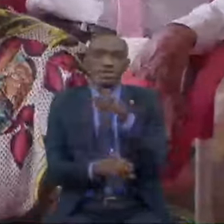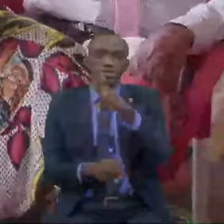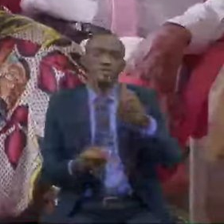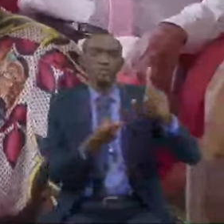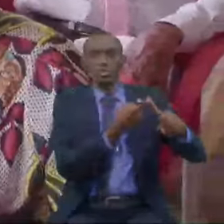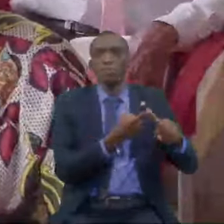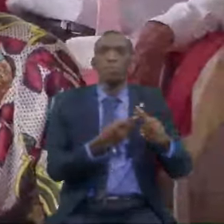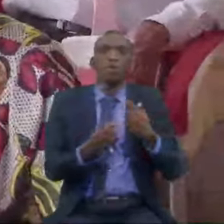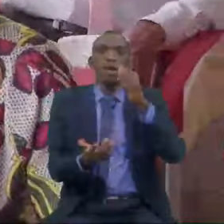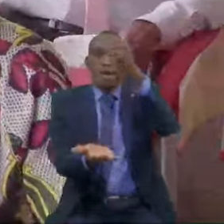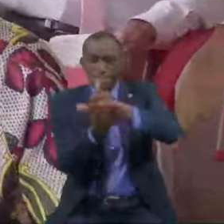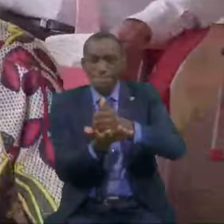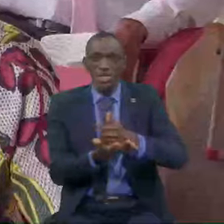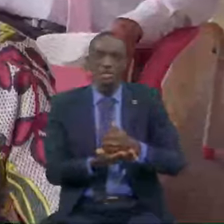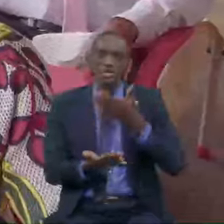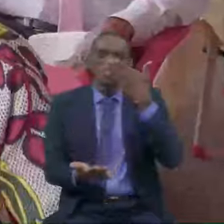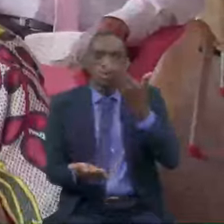Un bon Amen.